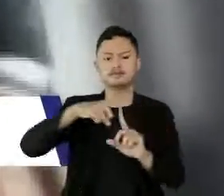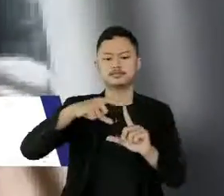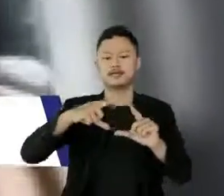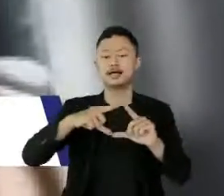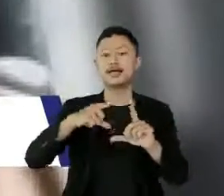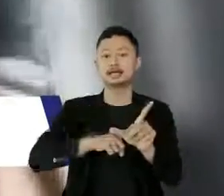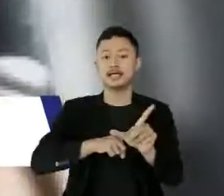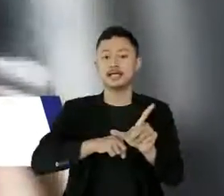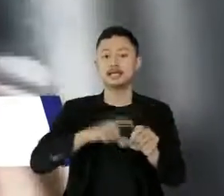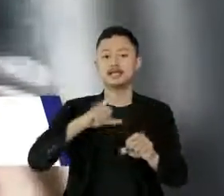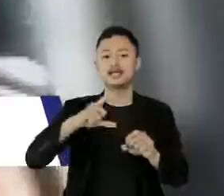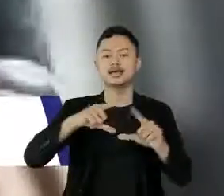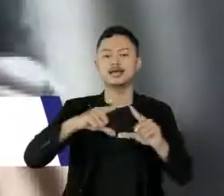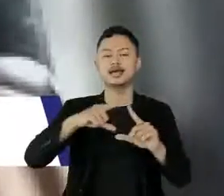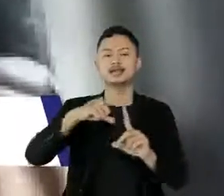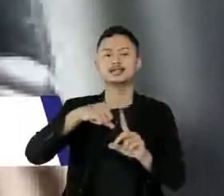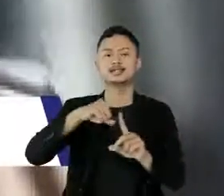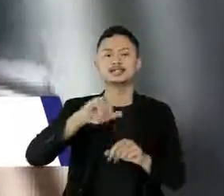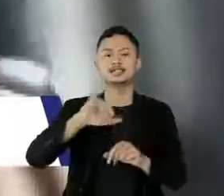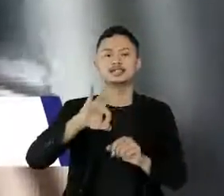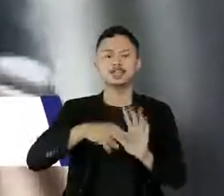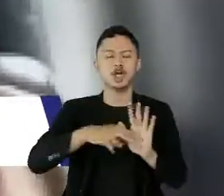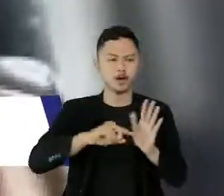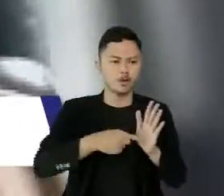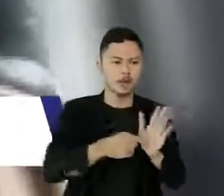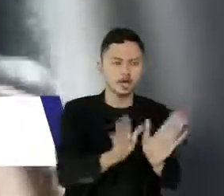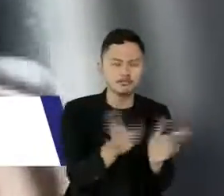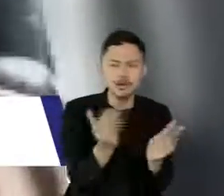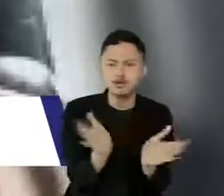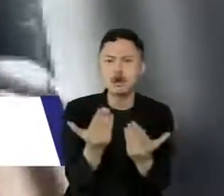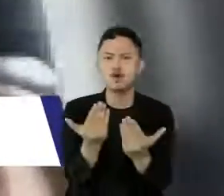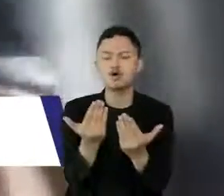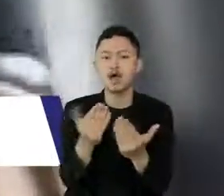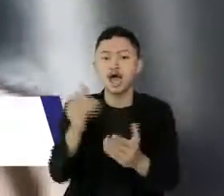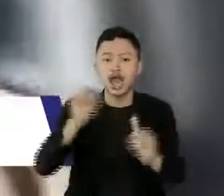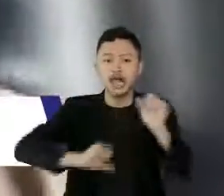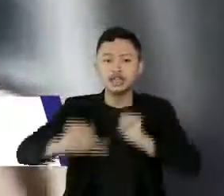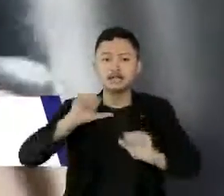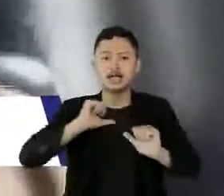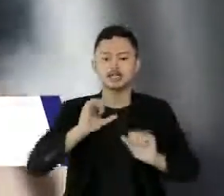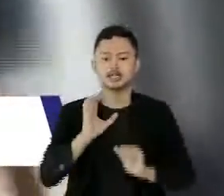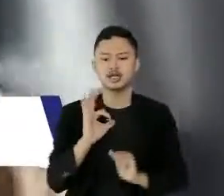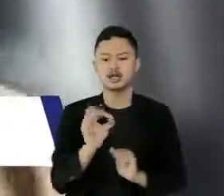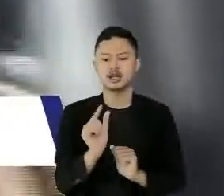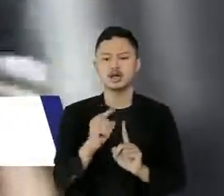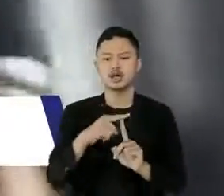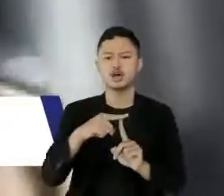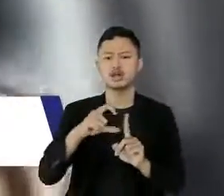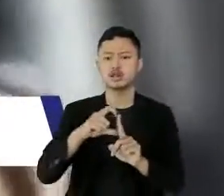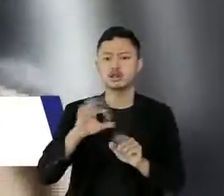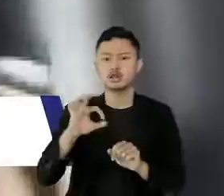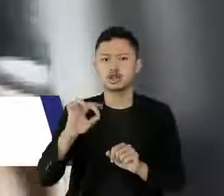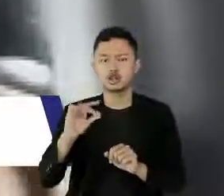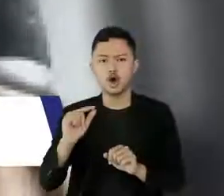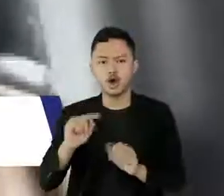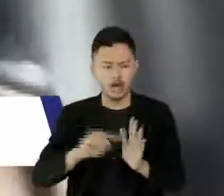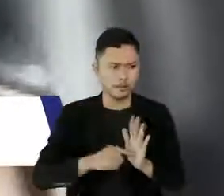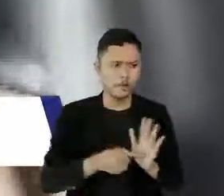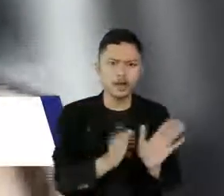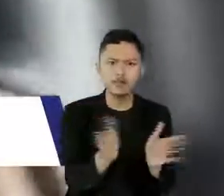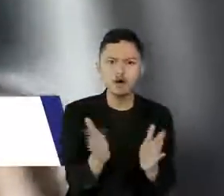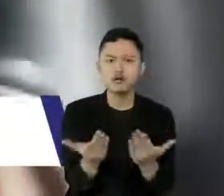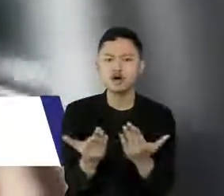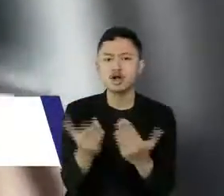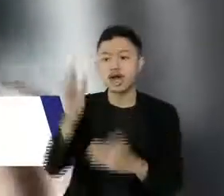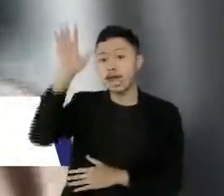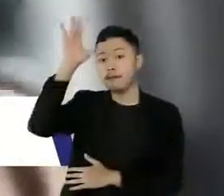program aktivitas wisata di desa wisata, outdoor trekking sekarang sudah mulai meningkat. Bali juga sudah mulai kembali